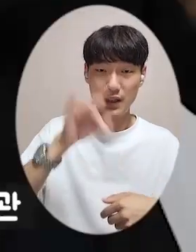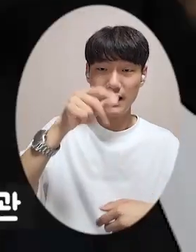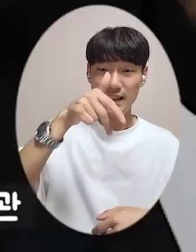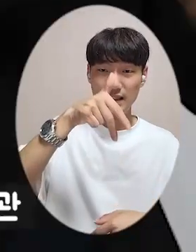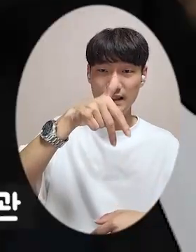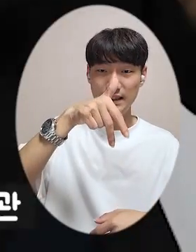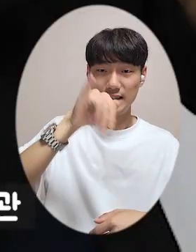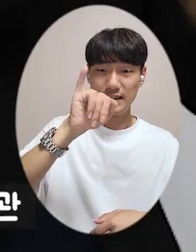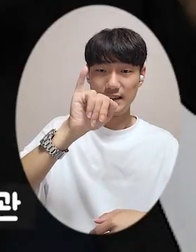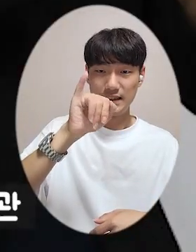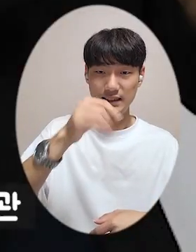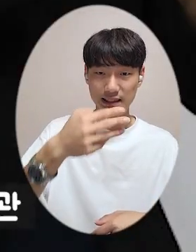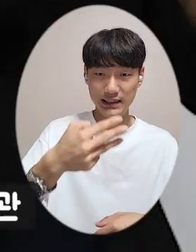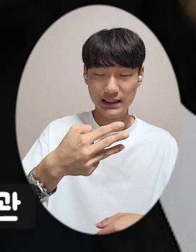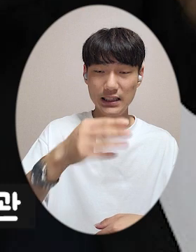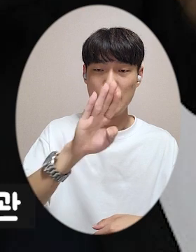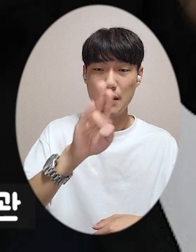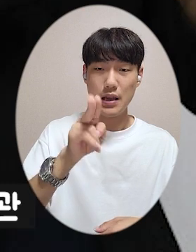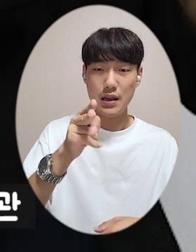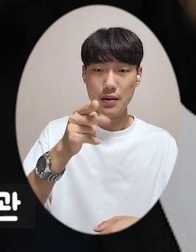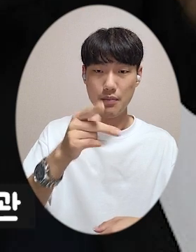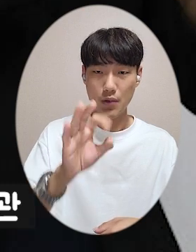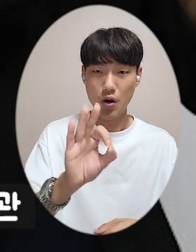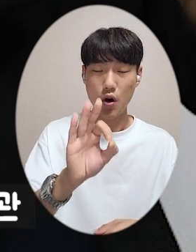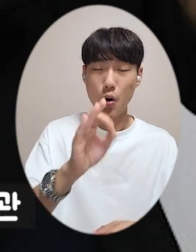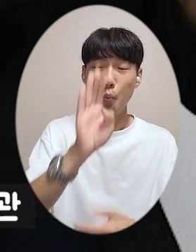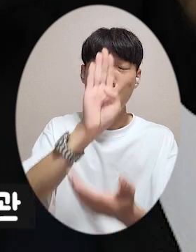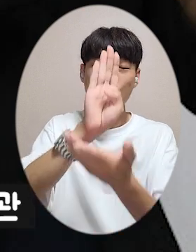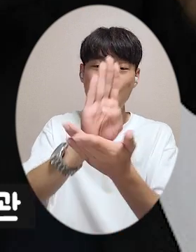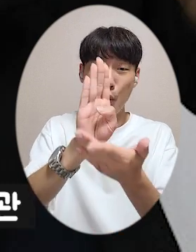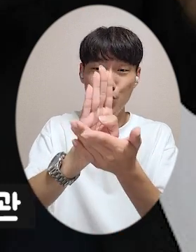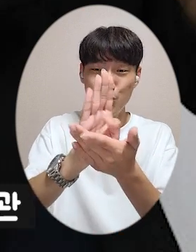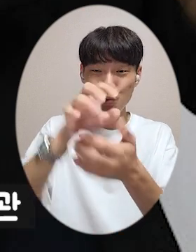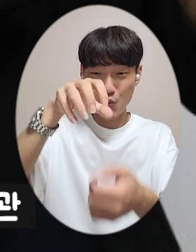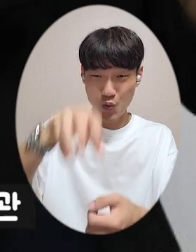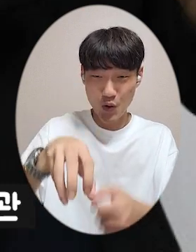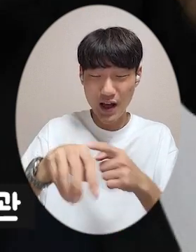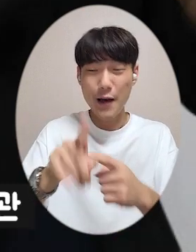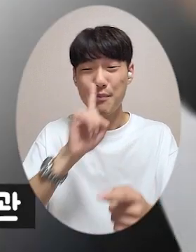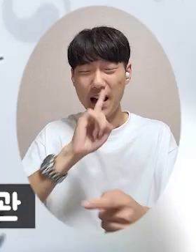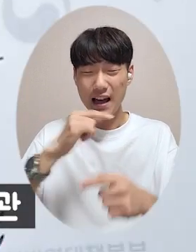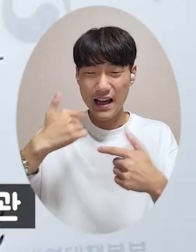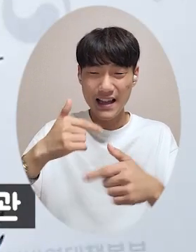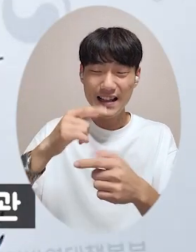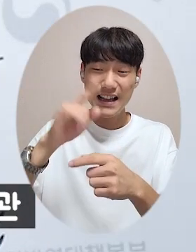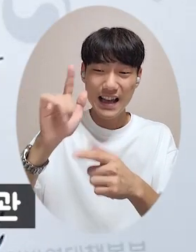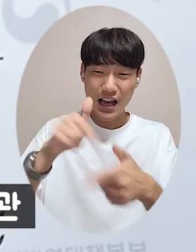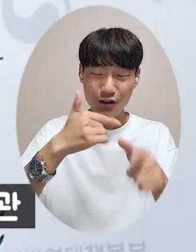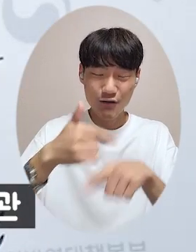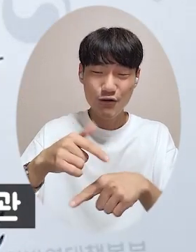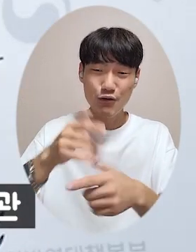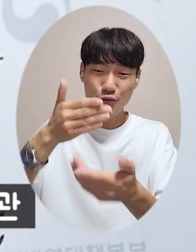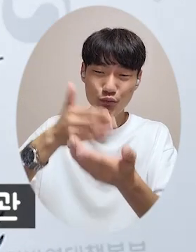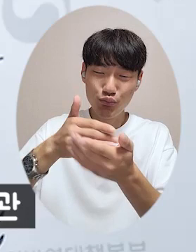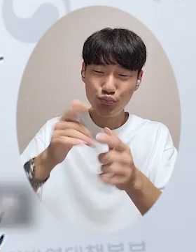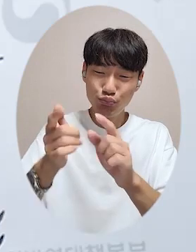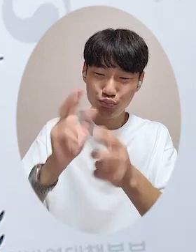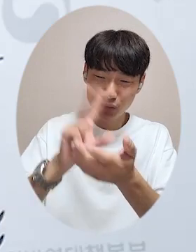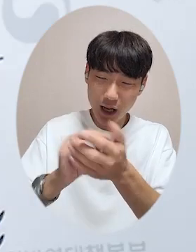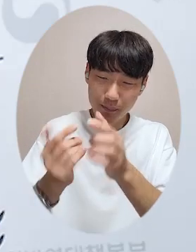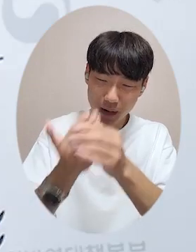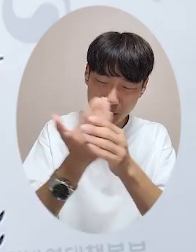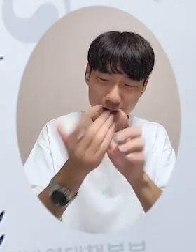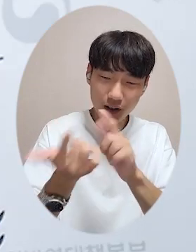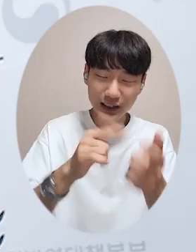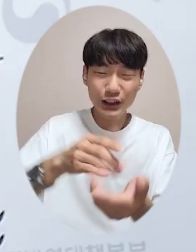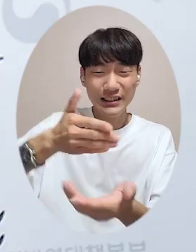이제 매일매일 이제 방송을 하면서 이제 알려주잖아요. 그때 이제 옆에 수어 통역사가 옆에서 이제